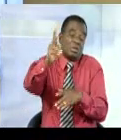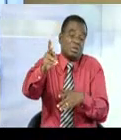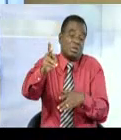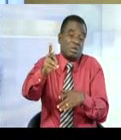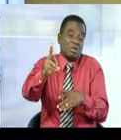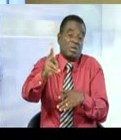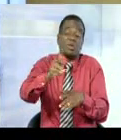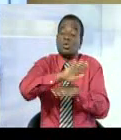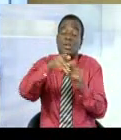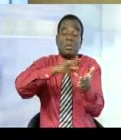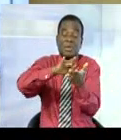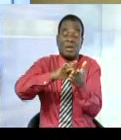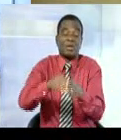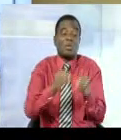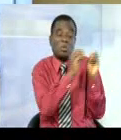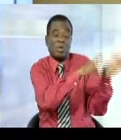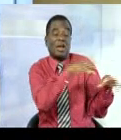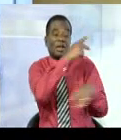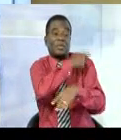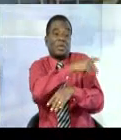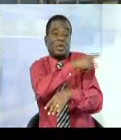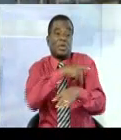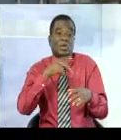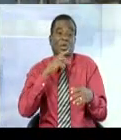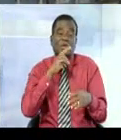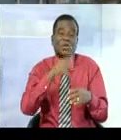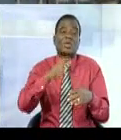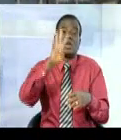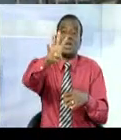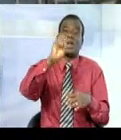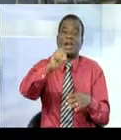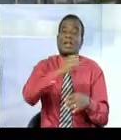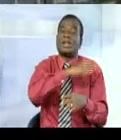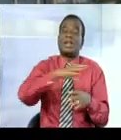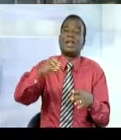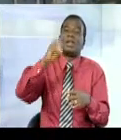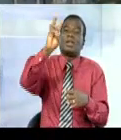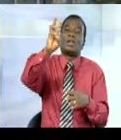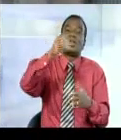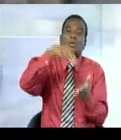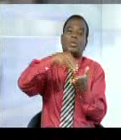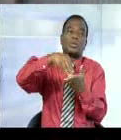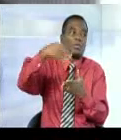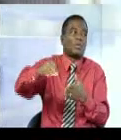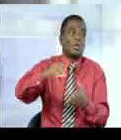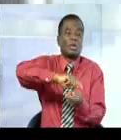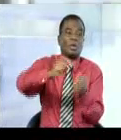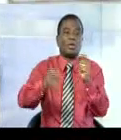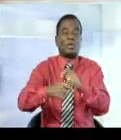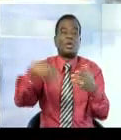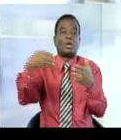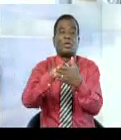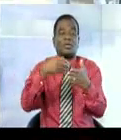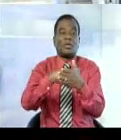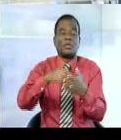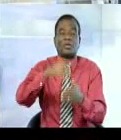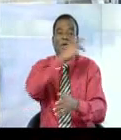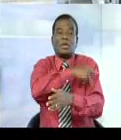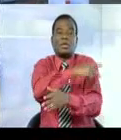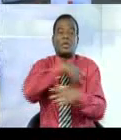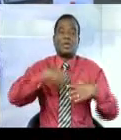à la pharmacie de la santé publique sont estimés entre 40 et 60 millions de francs CFA. Les réformes de la nouvelle pharmacie de la